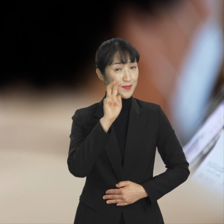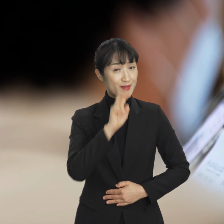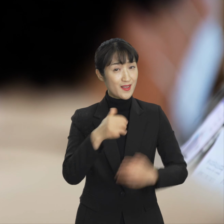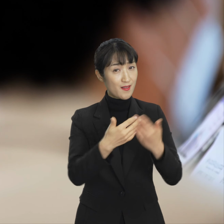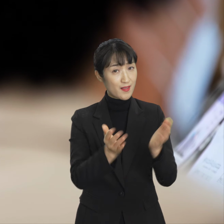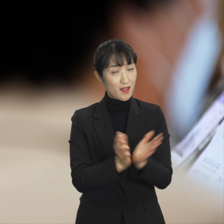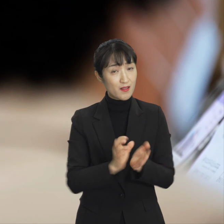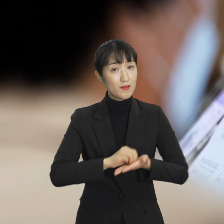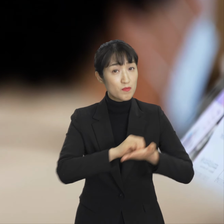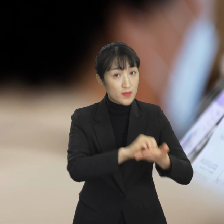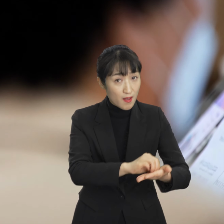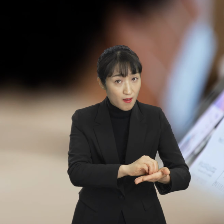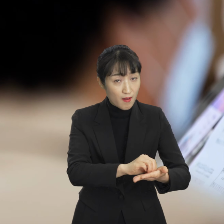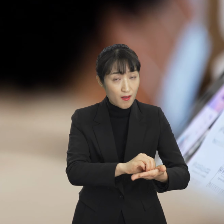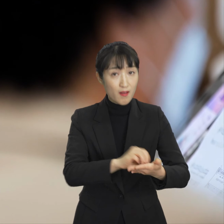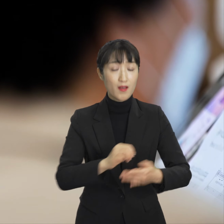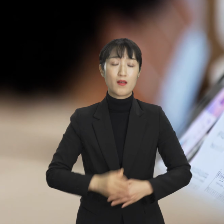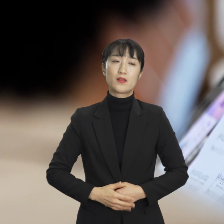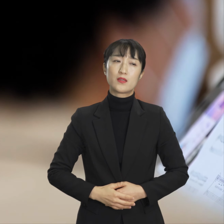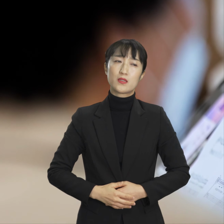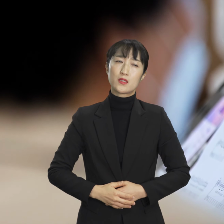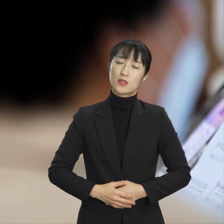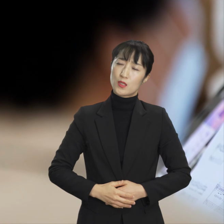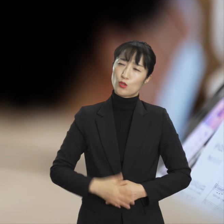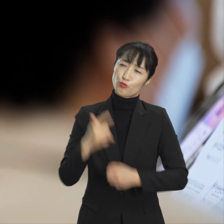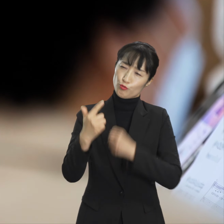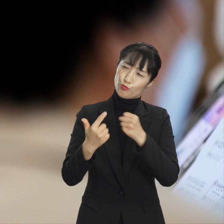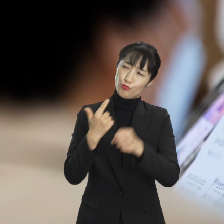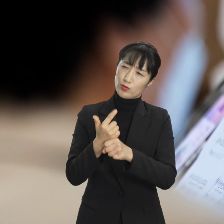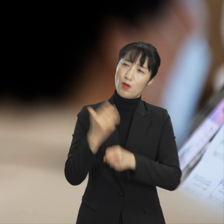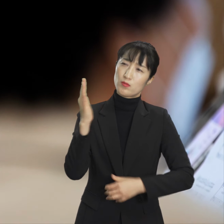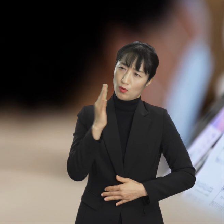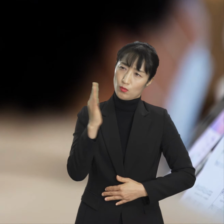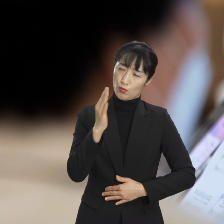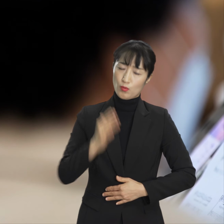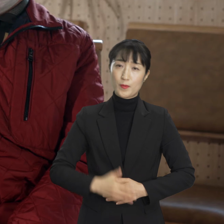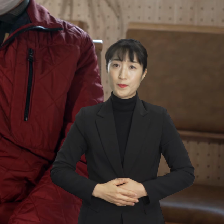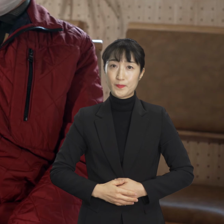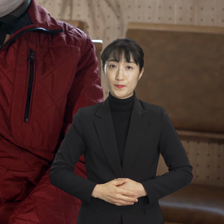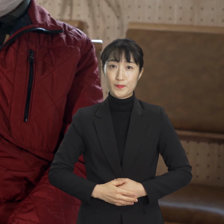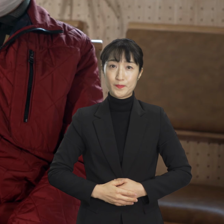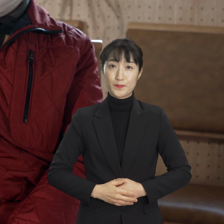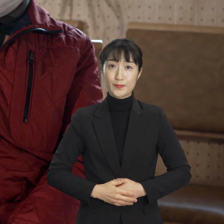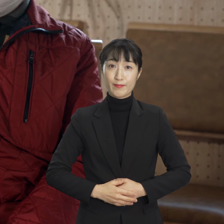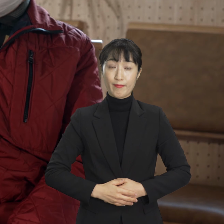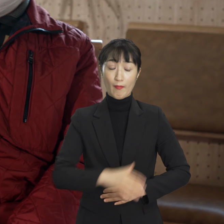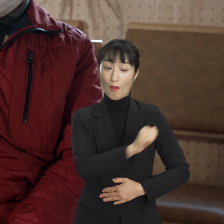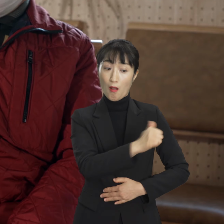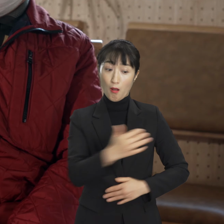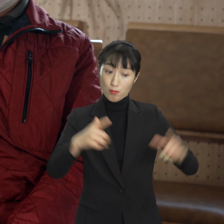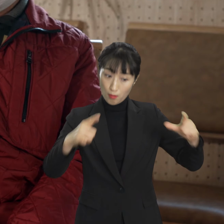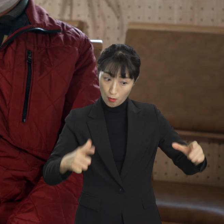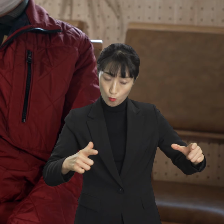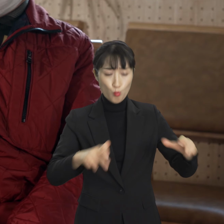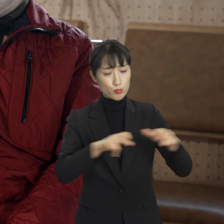합창단에 온지는 한 6년 정도 된 거 같아요 하남시의